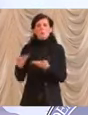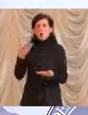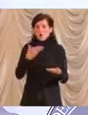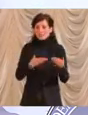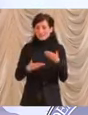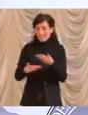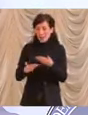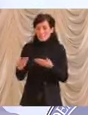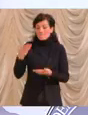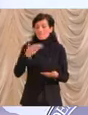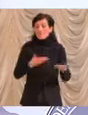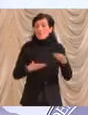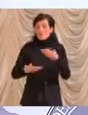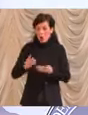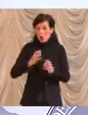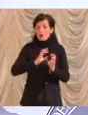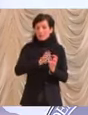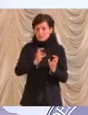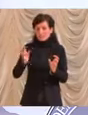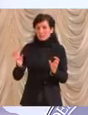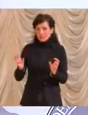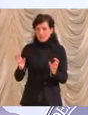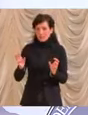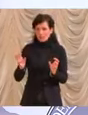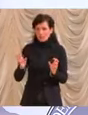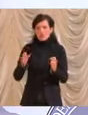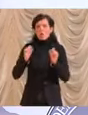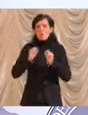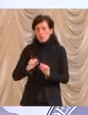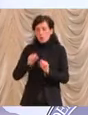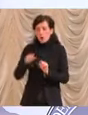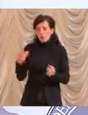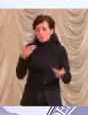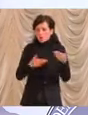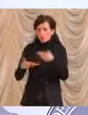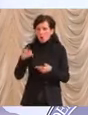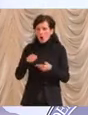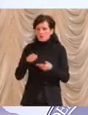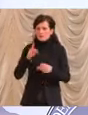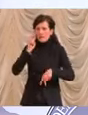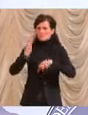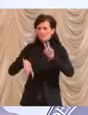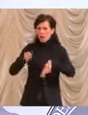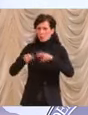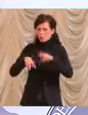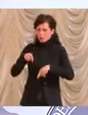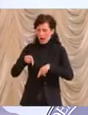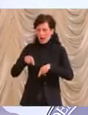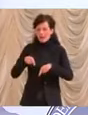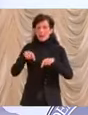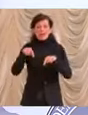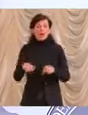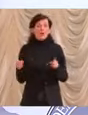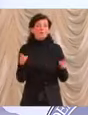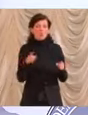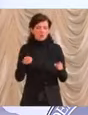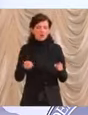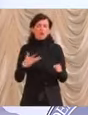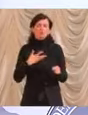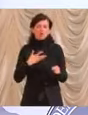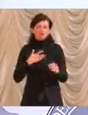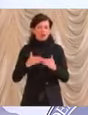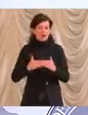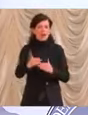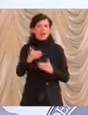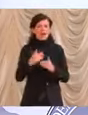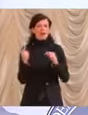che poi il prossimo Consiglio europeo possa prendere in considerazione. Adesso è chiaro che c'è un dibattito in corso, il dibattito in